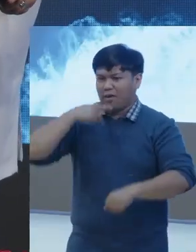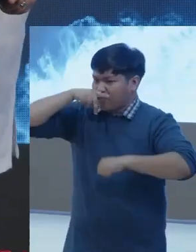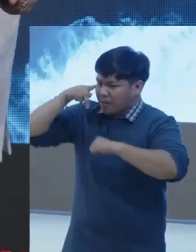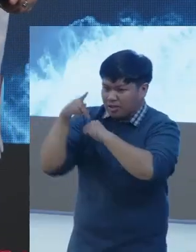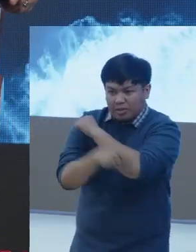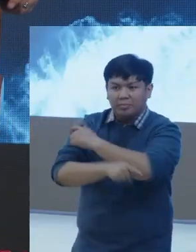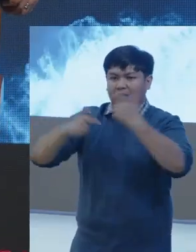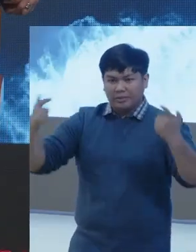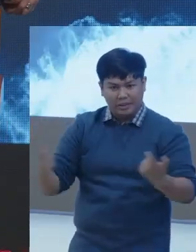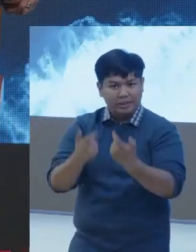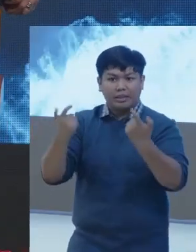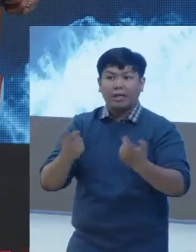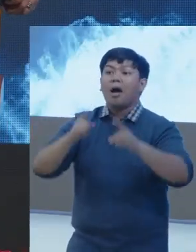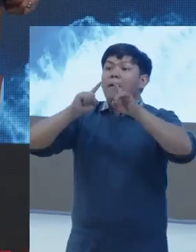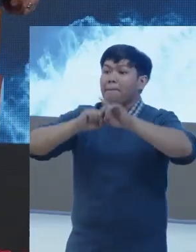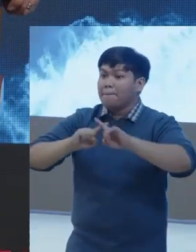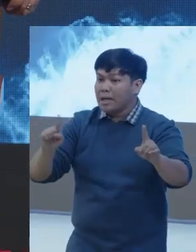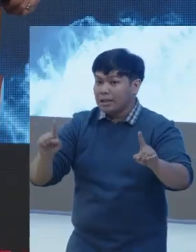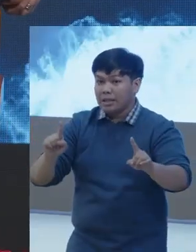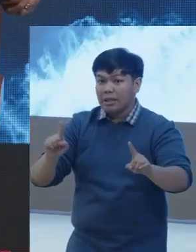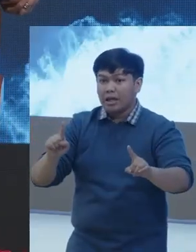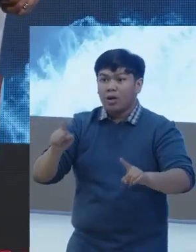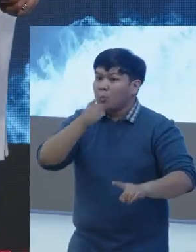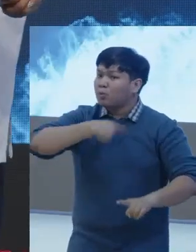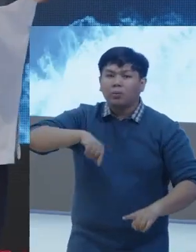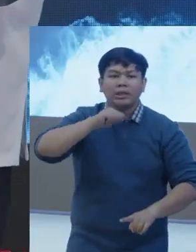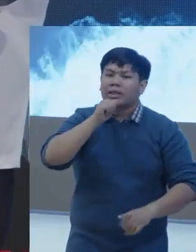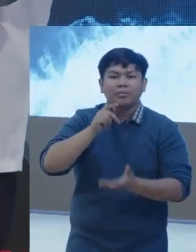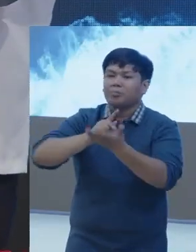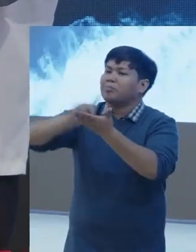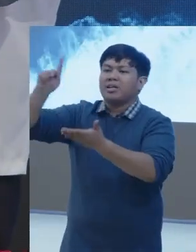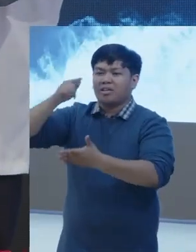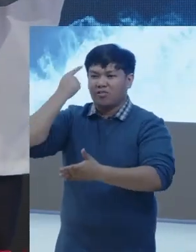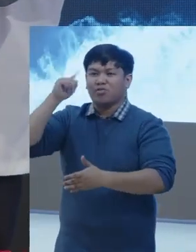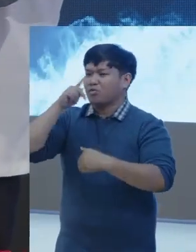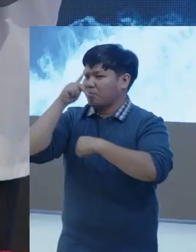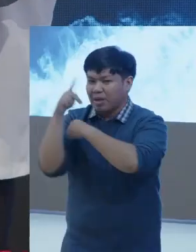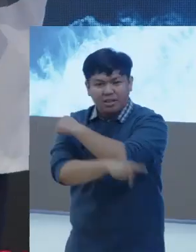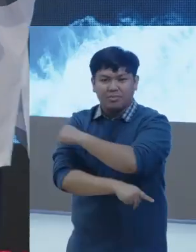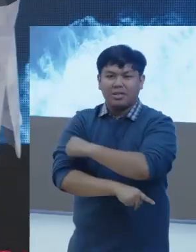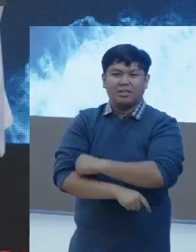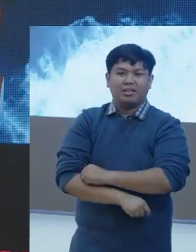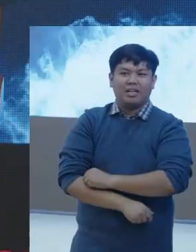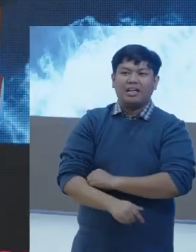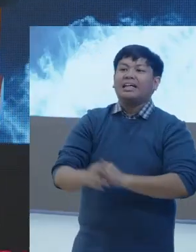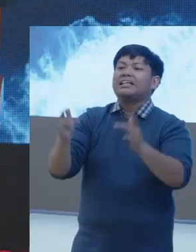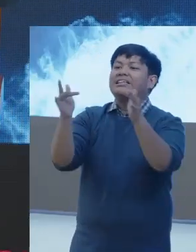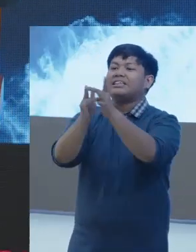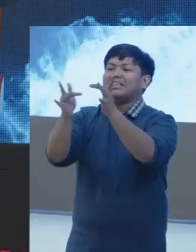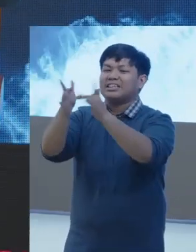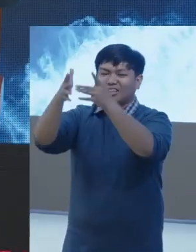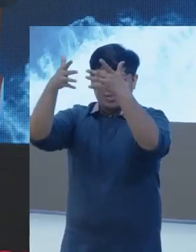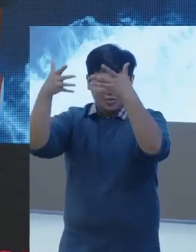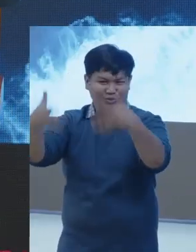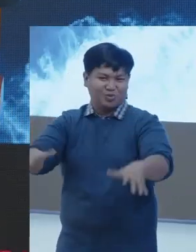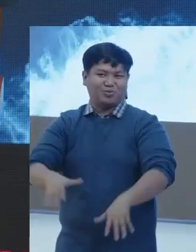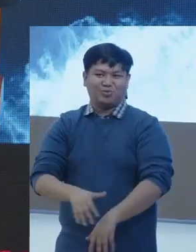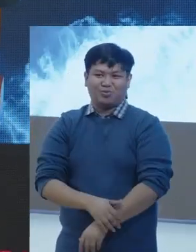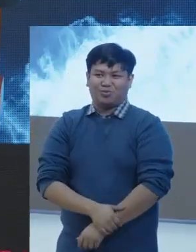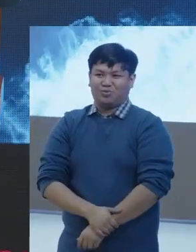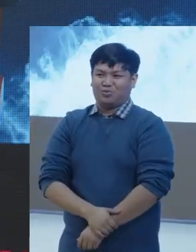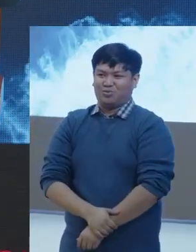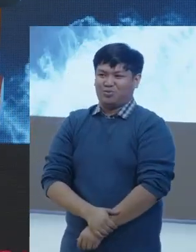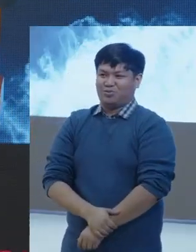of the one who has faith in Jesus. So naniniwala ang mga taga